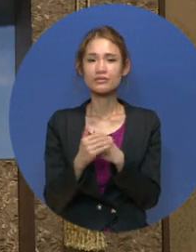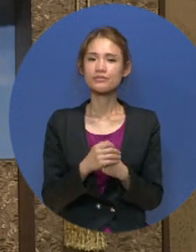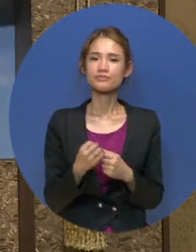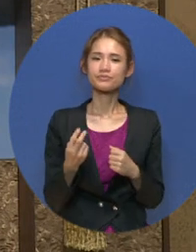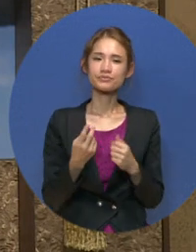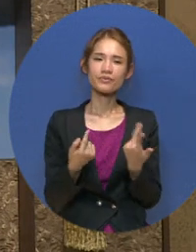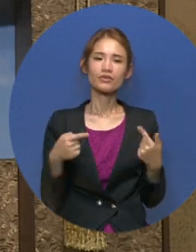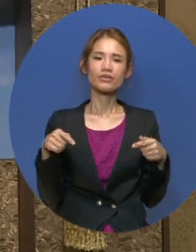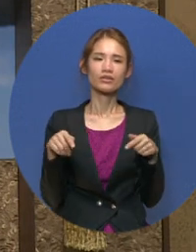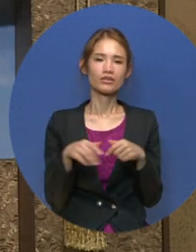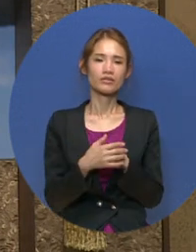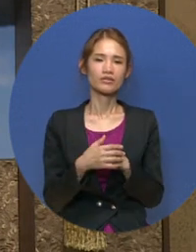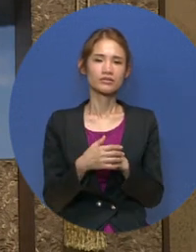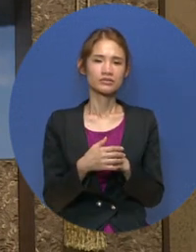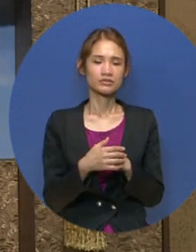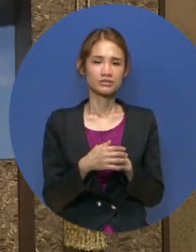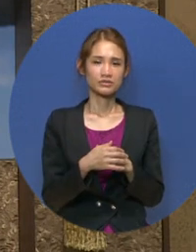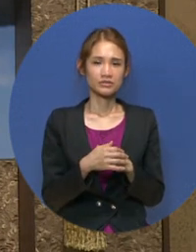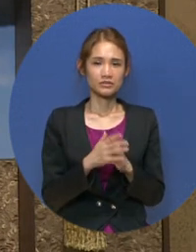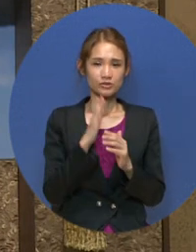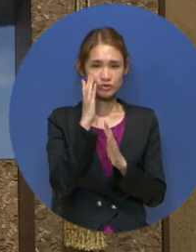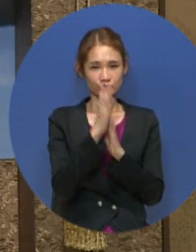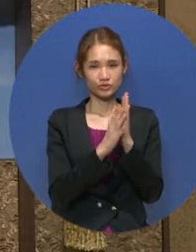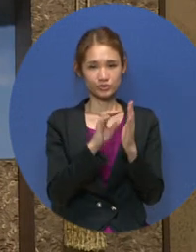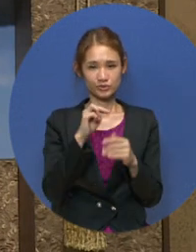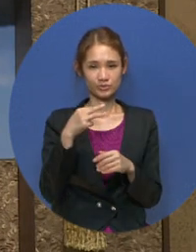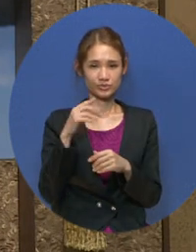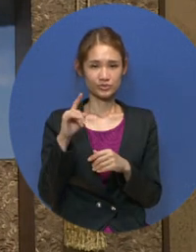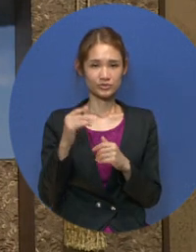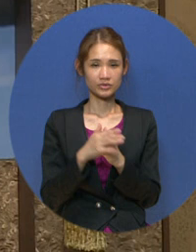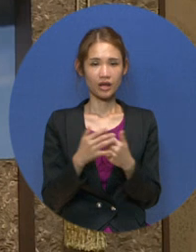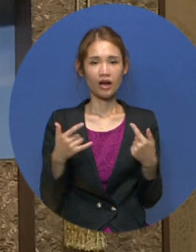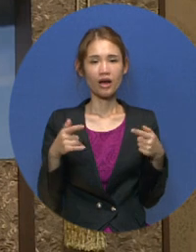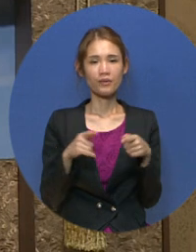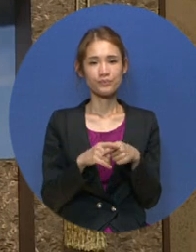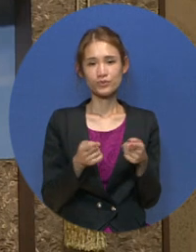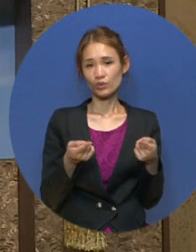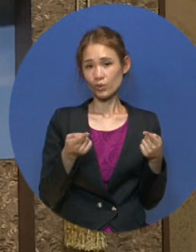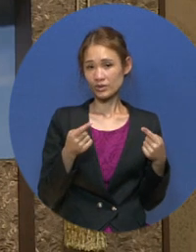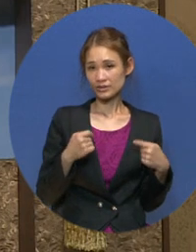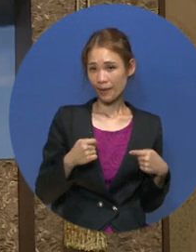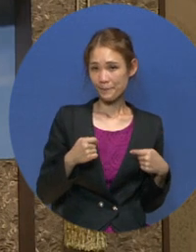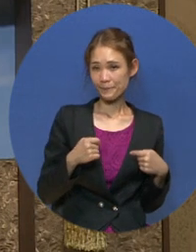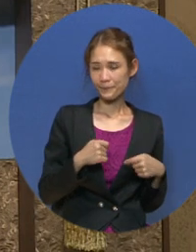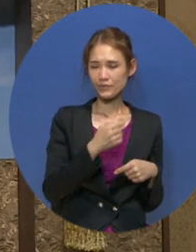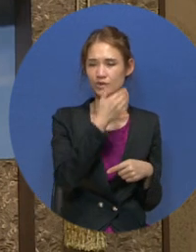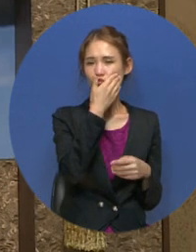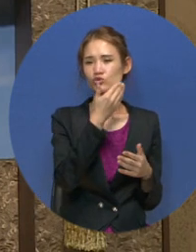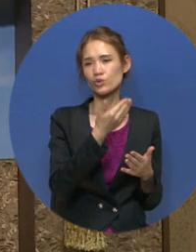이 발달장애인들의 숲스토리라는 사업 모델에 동참하게 하는 일이 제일 중요하기 때문에